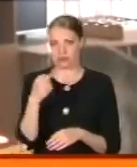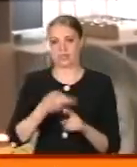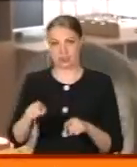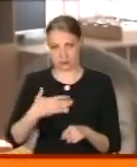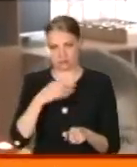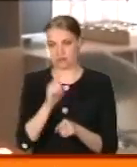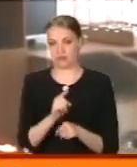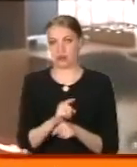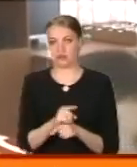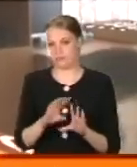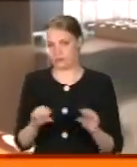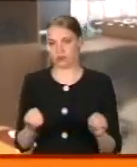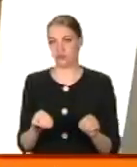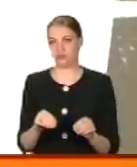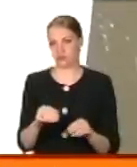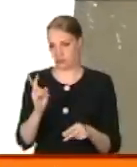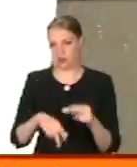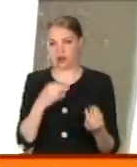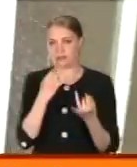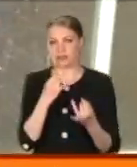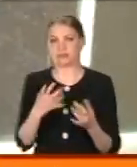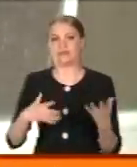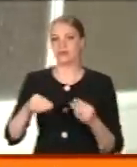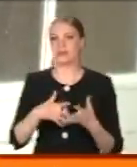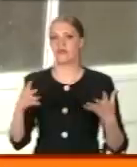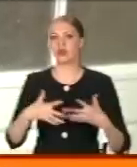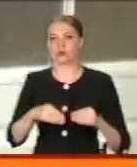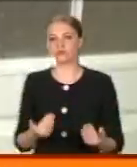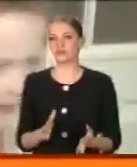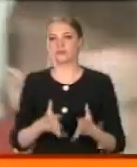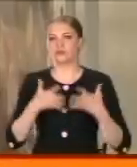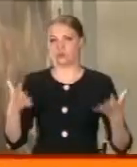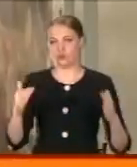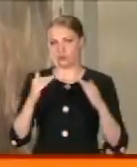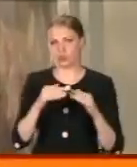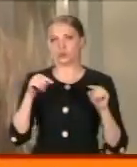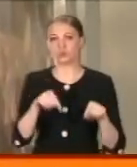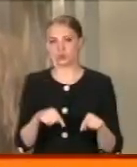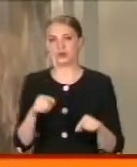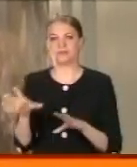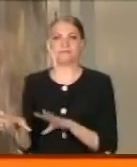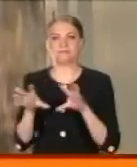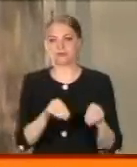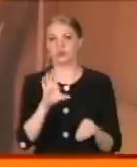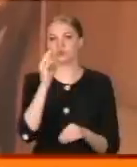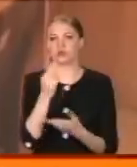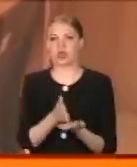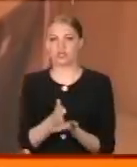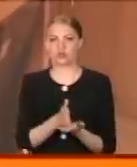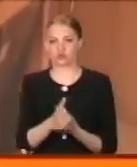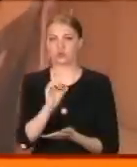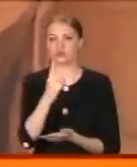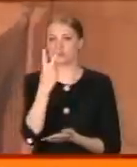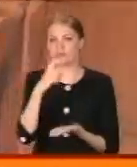брат. Все. Крапка. Нині уся велика родина мешкає у просторому будинку. Сюди Медведєвих переселили соціальні служби,